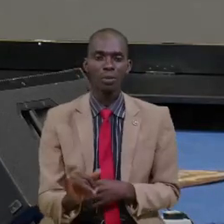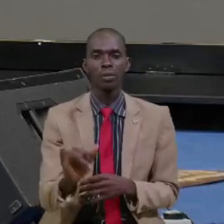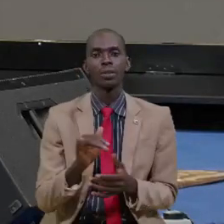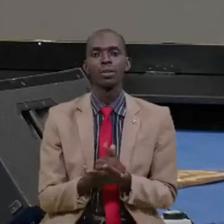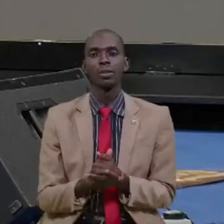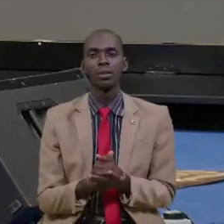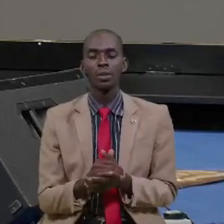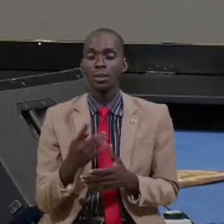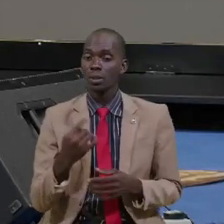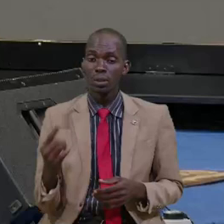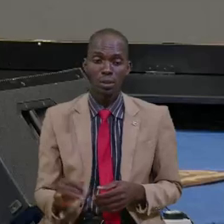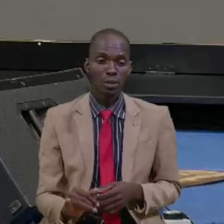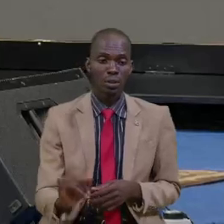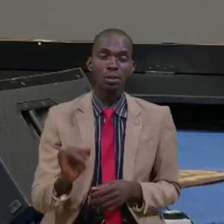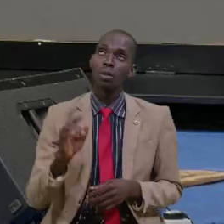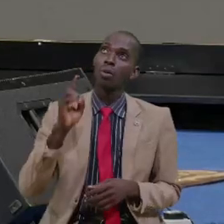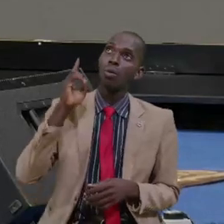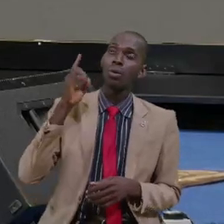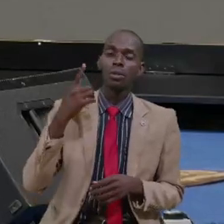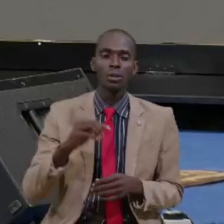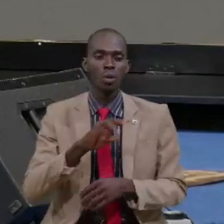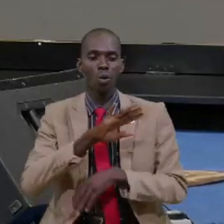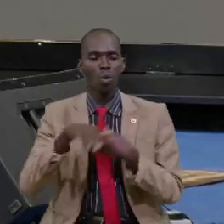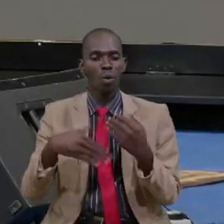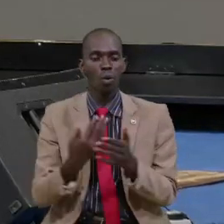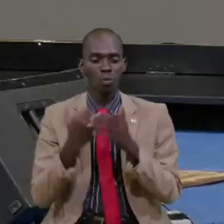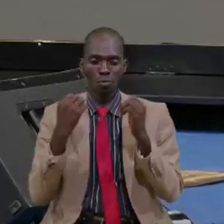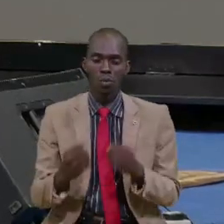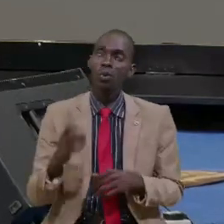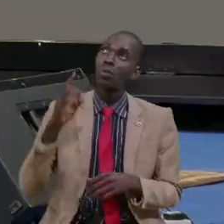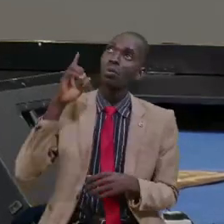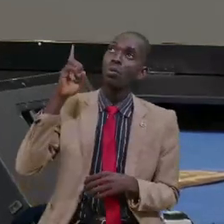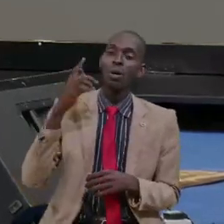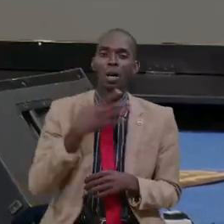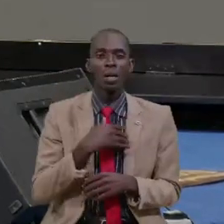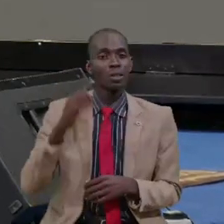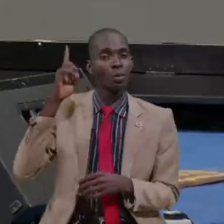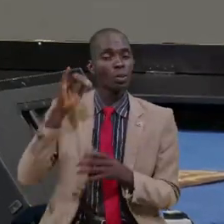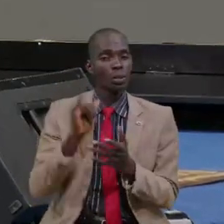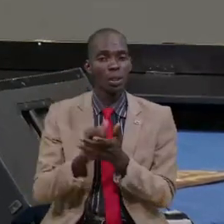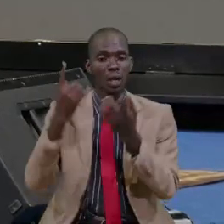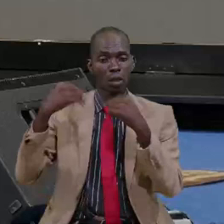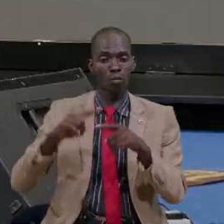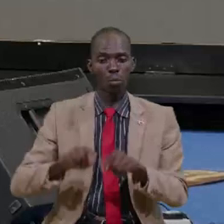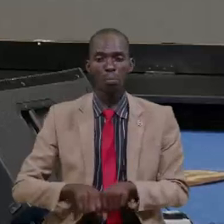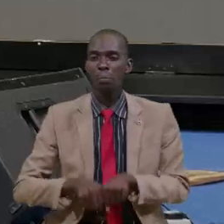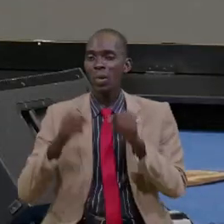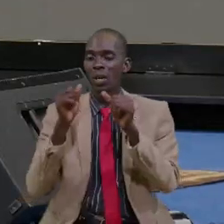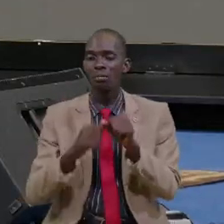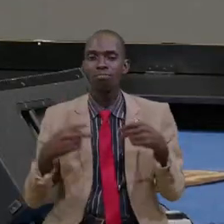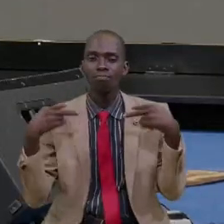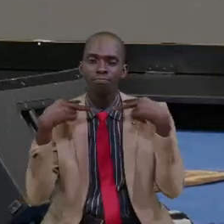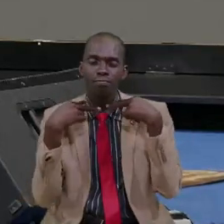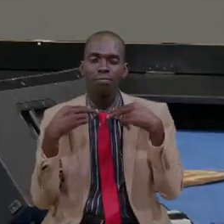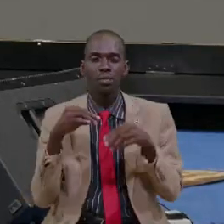et éternellement, celui qui est éternel, le puissant, celui qui est venu briser tous